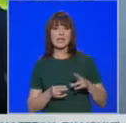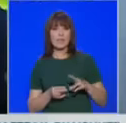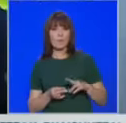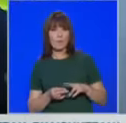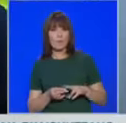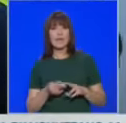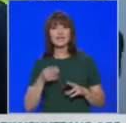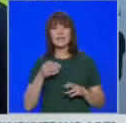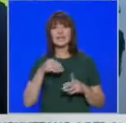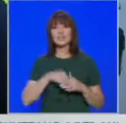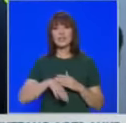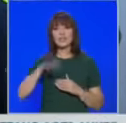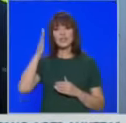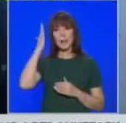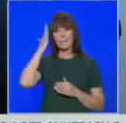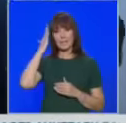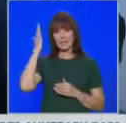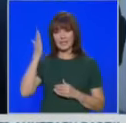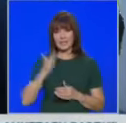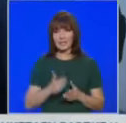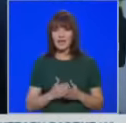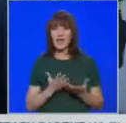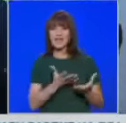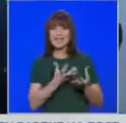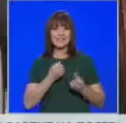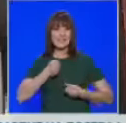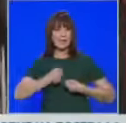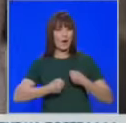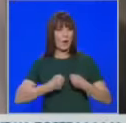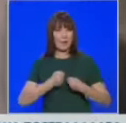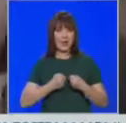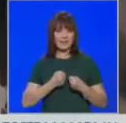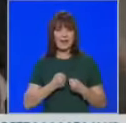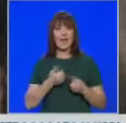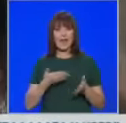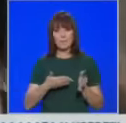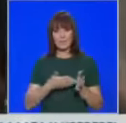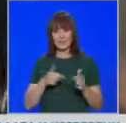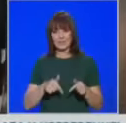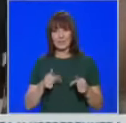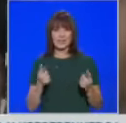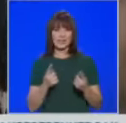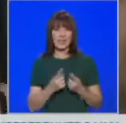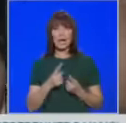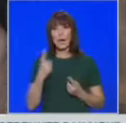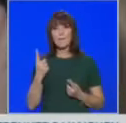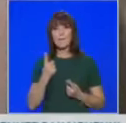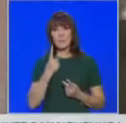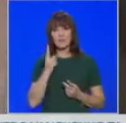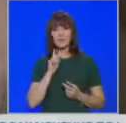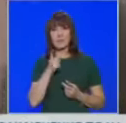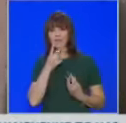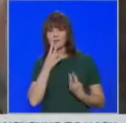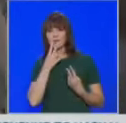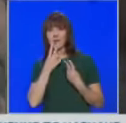Стоянов. Зачестилите спорни отнемания на превозни средства са една от причините за днешната среща. Първо трябва да